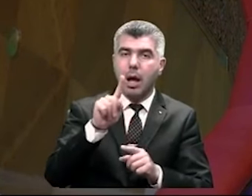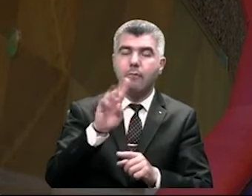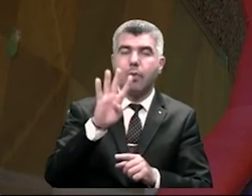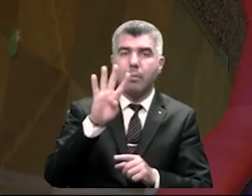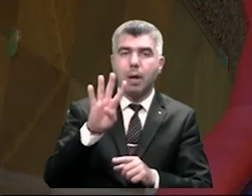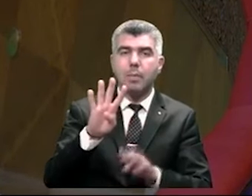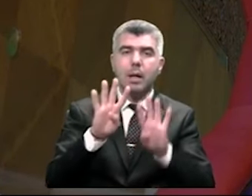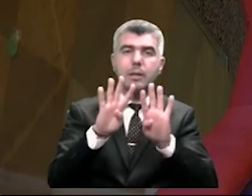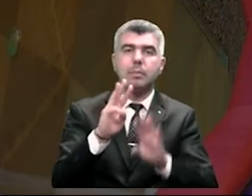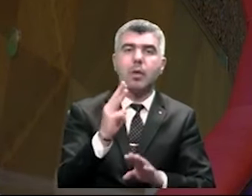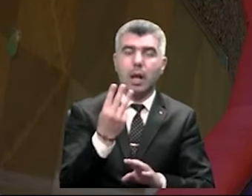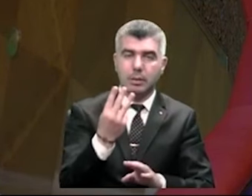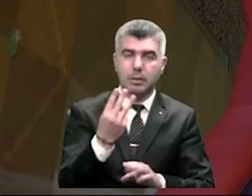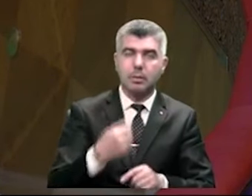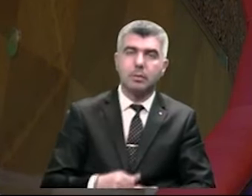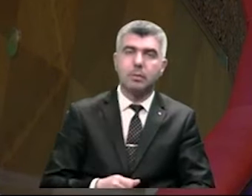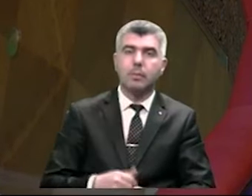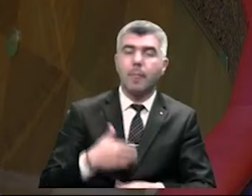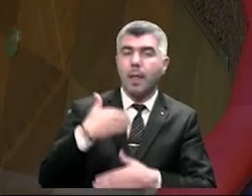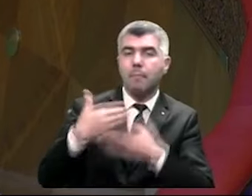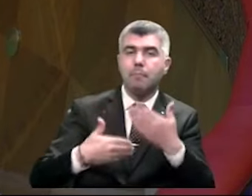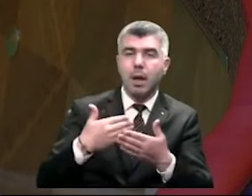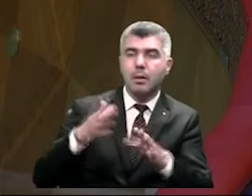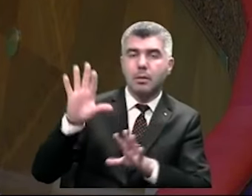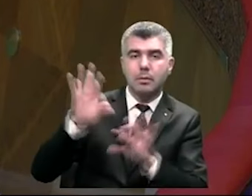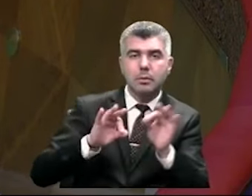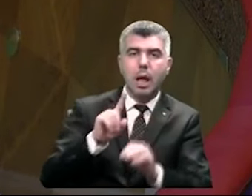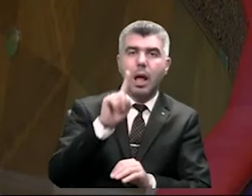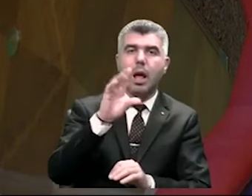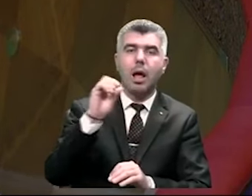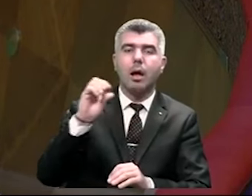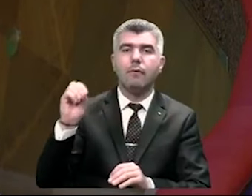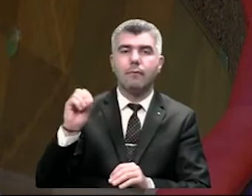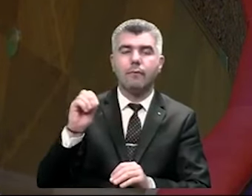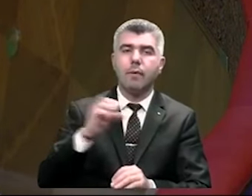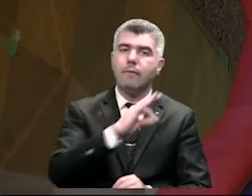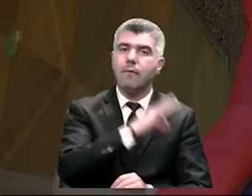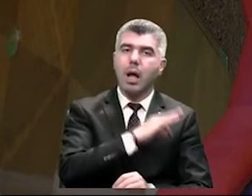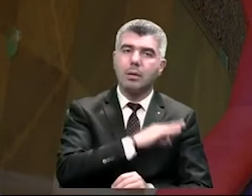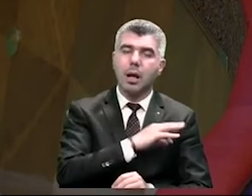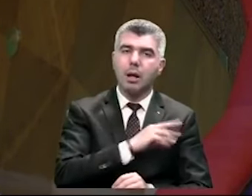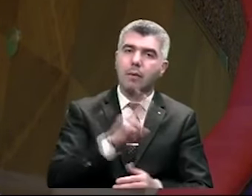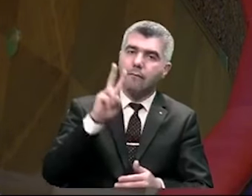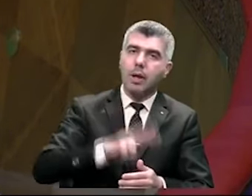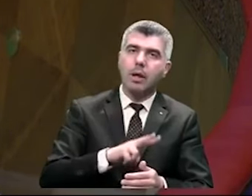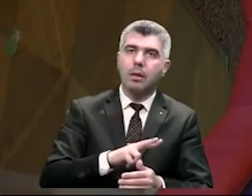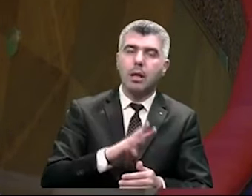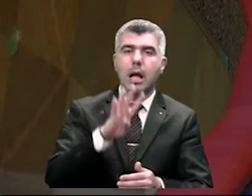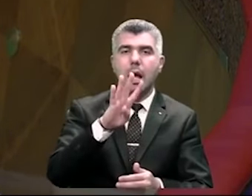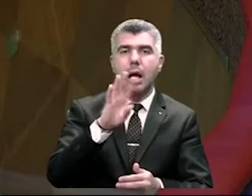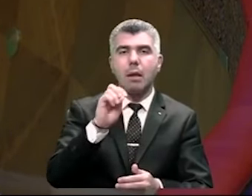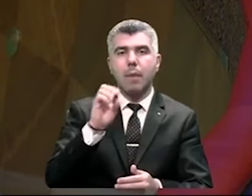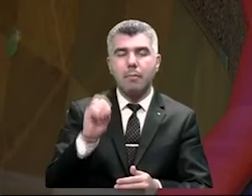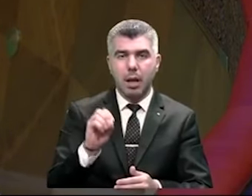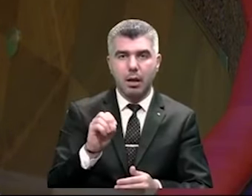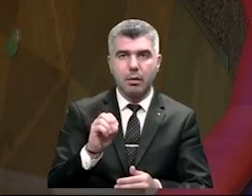1438 ومن بعد تم اختيار 1 مستفيد الاكثر استحقاق باش تبقى لنا ذك 400 ال كان